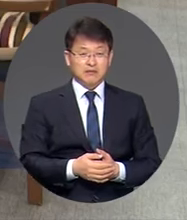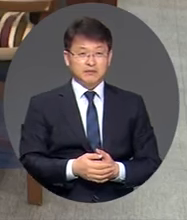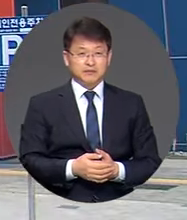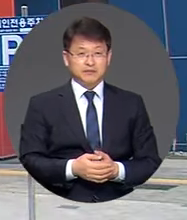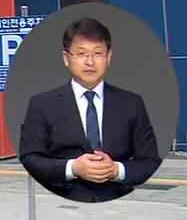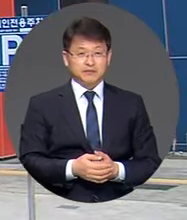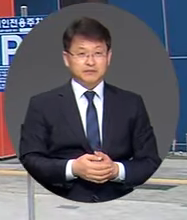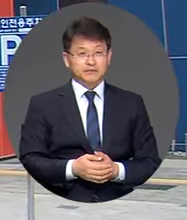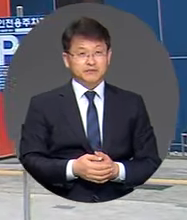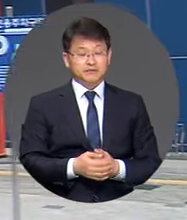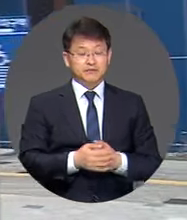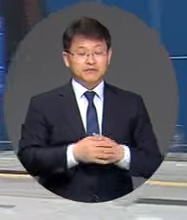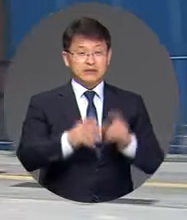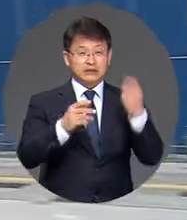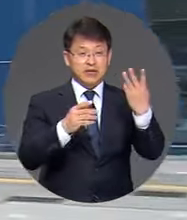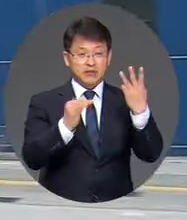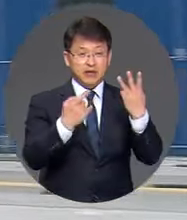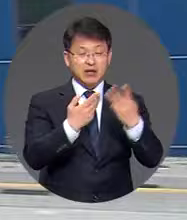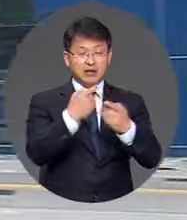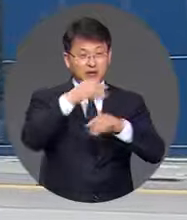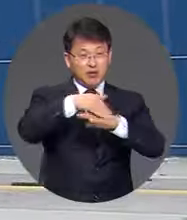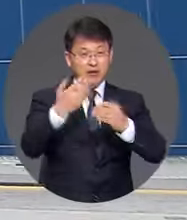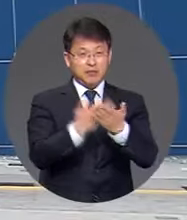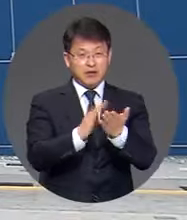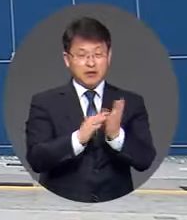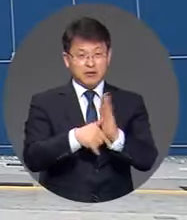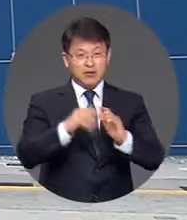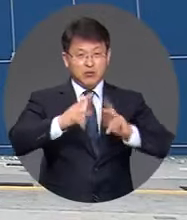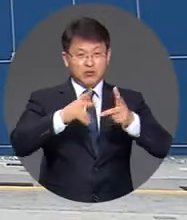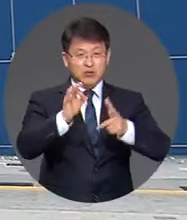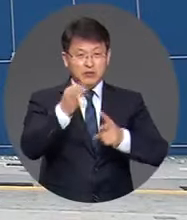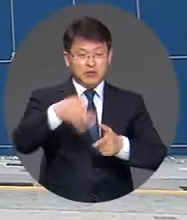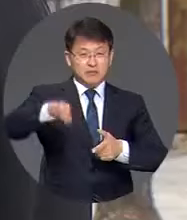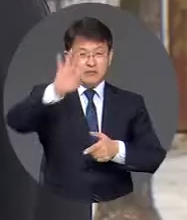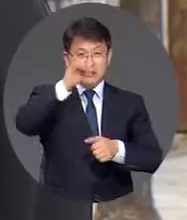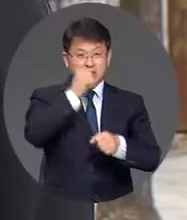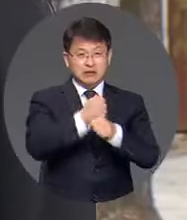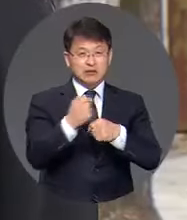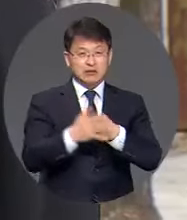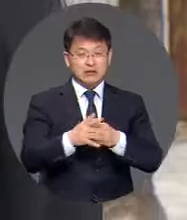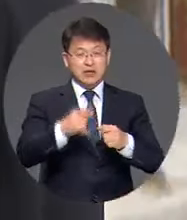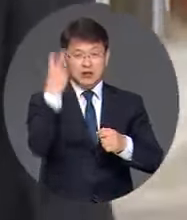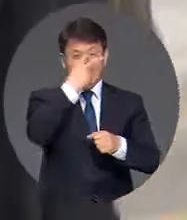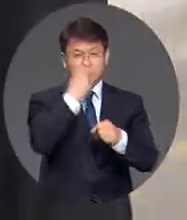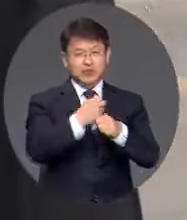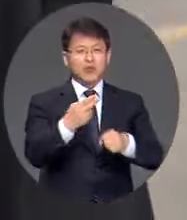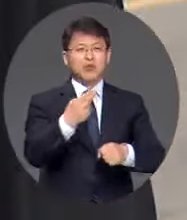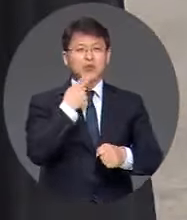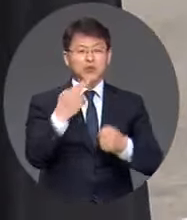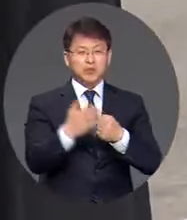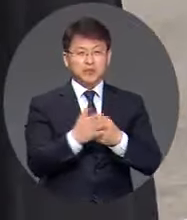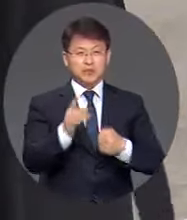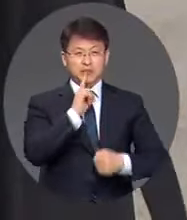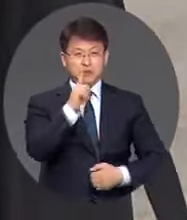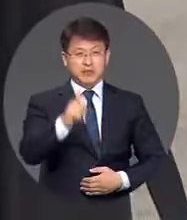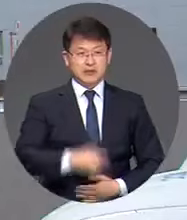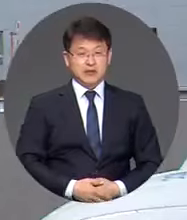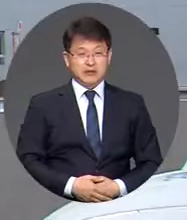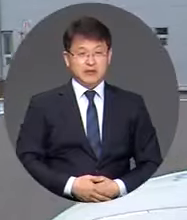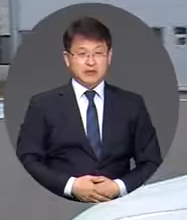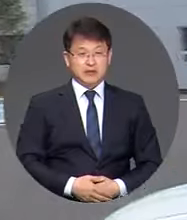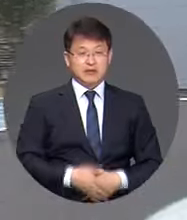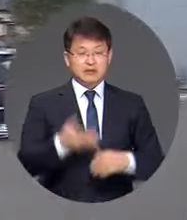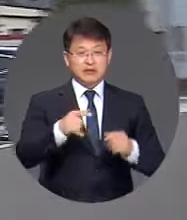해주세요. 세 차례 설계 변경을 하며 공사비만 증가했을 뿐 제대로 된 검토가 이뤄지지 않았다는 지적도